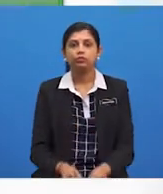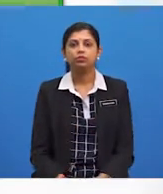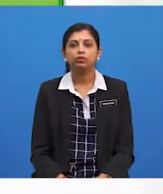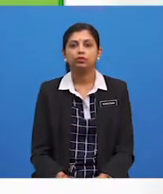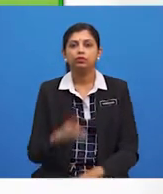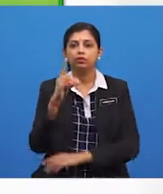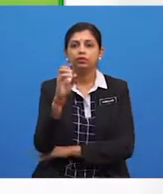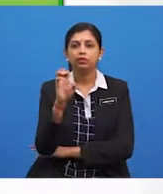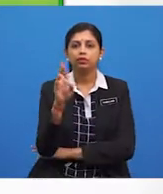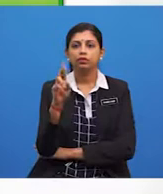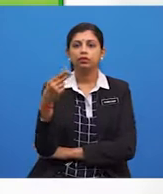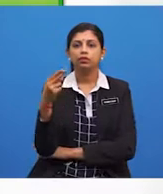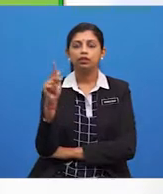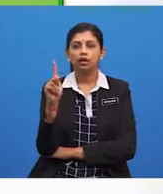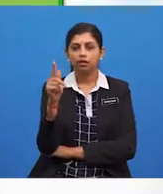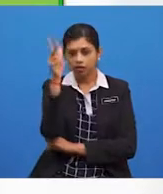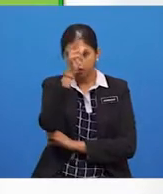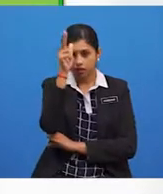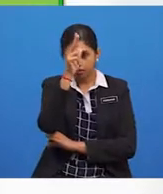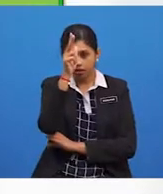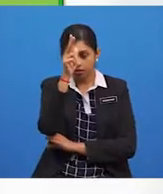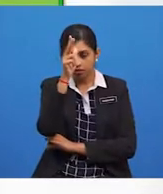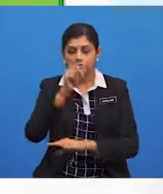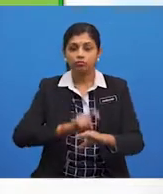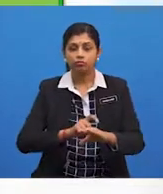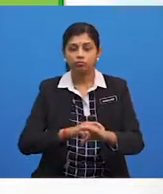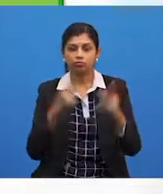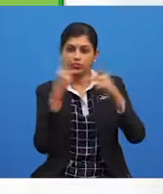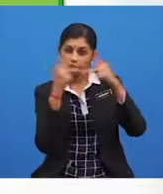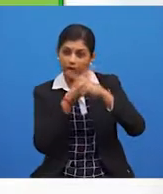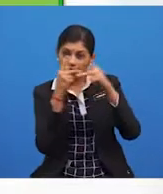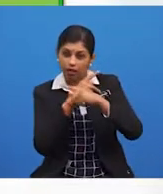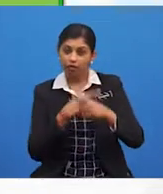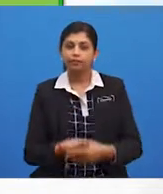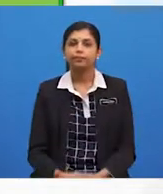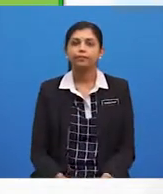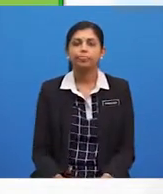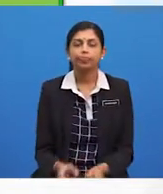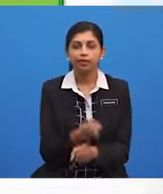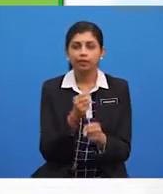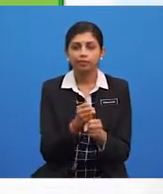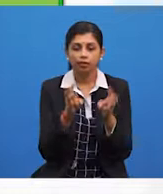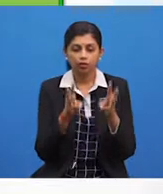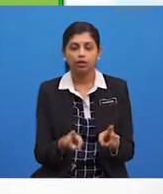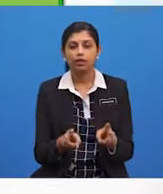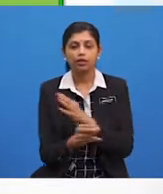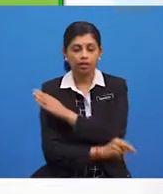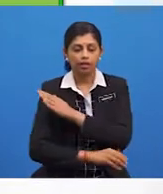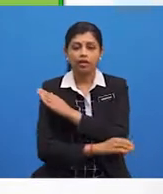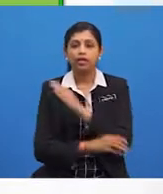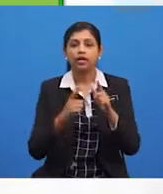menderhaka terhadap kerajaan ketika peperangan atau mendapat kewarganegaraan